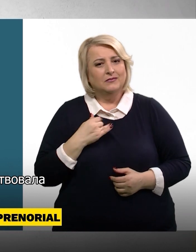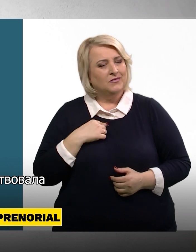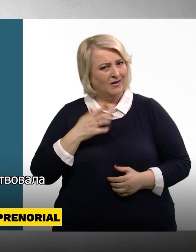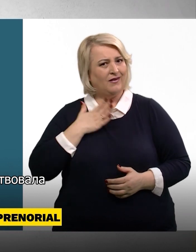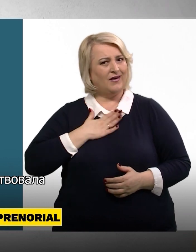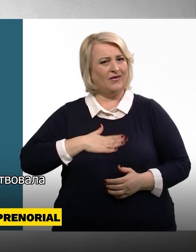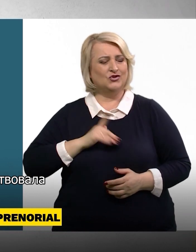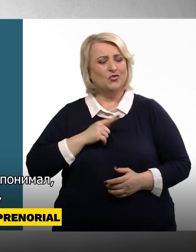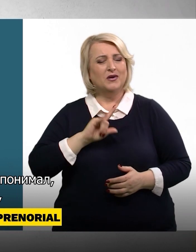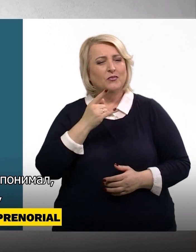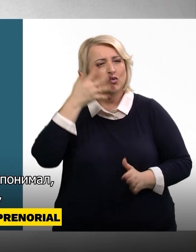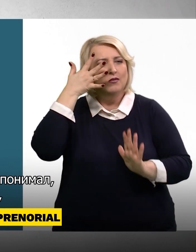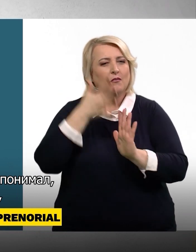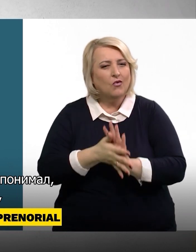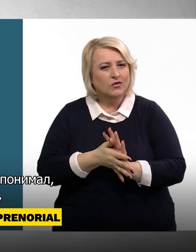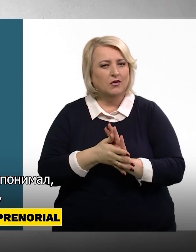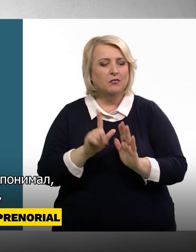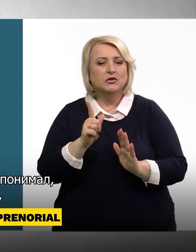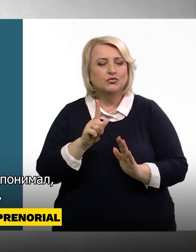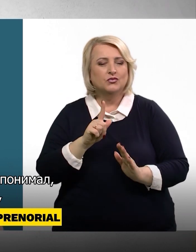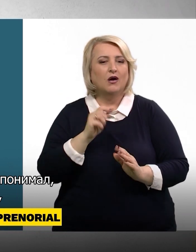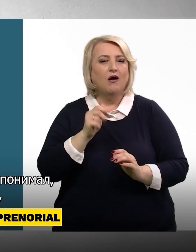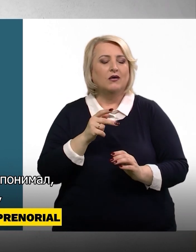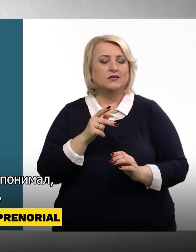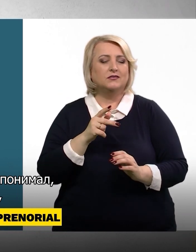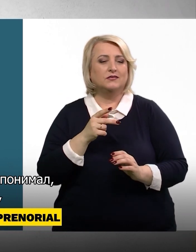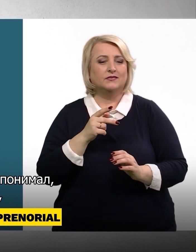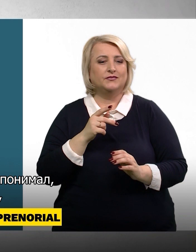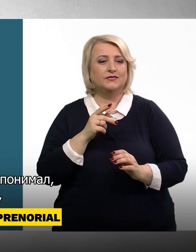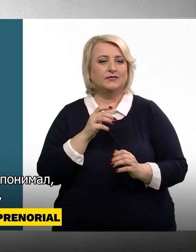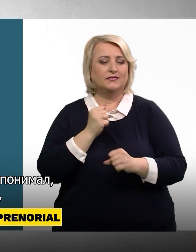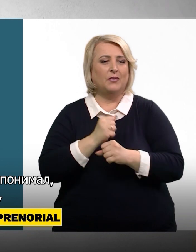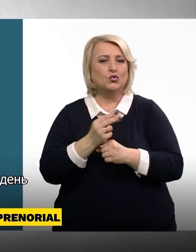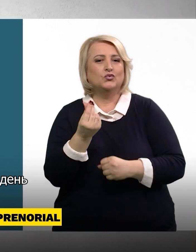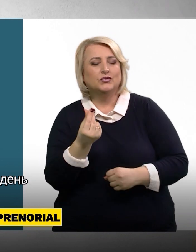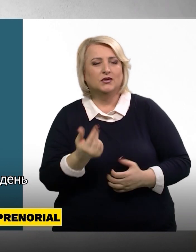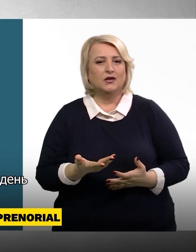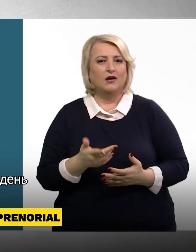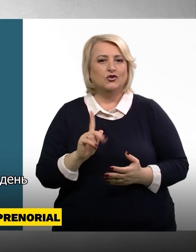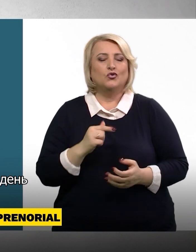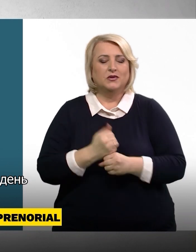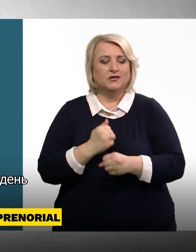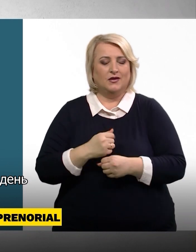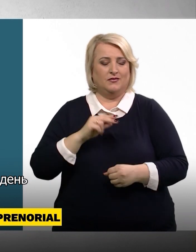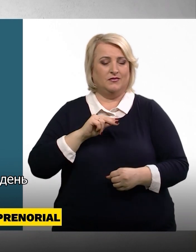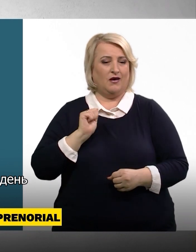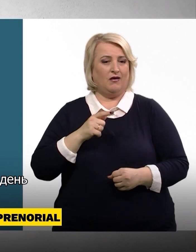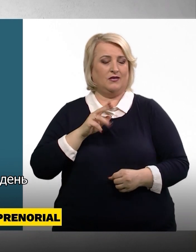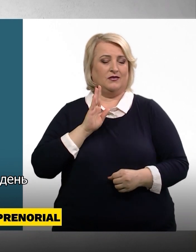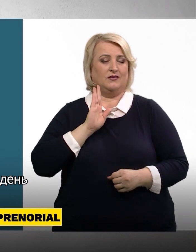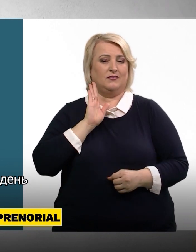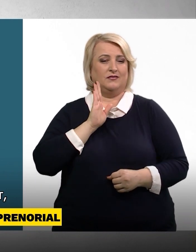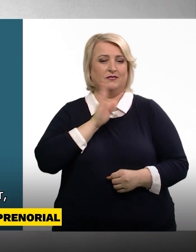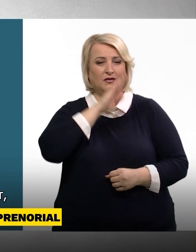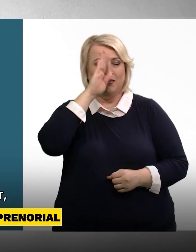foarte încântată, deoarece vreau ca copilul să înțeleagă cum circulă, cum funcționează economia și ce facem noi ca și părinți toată ziua la